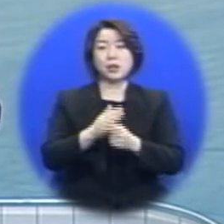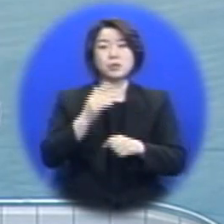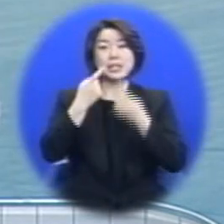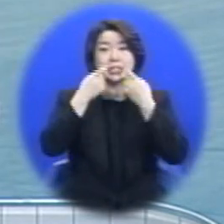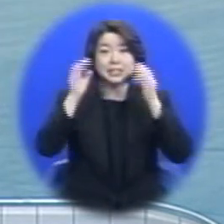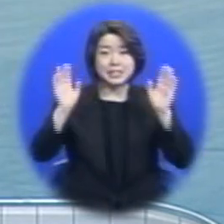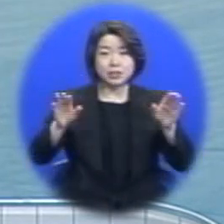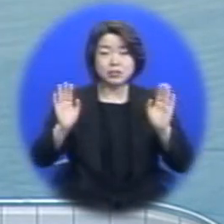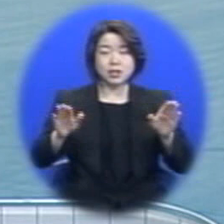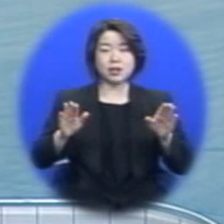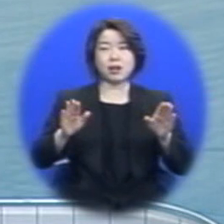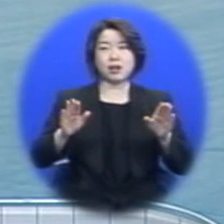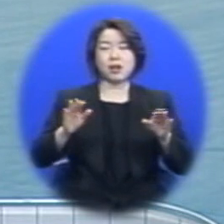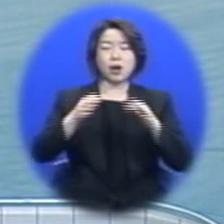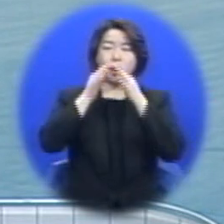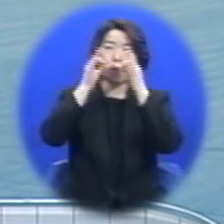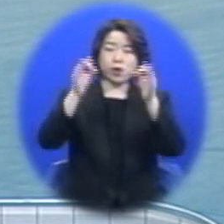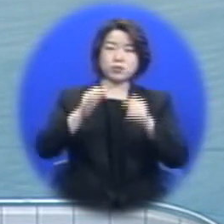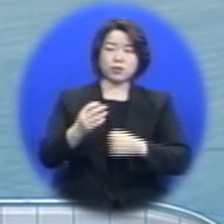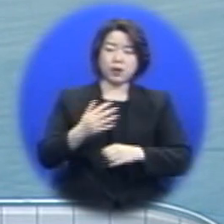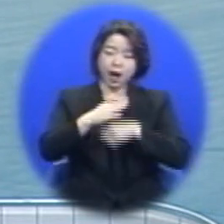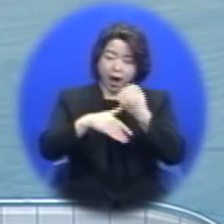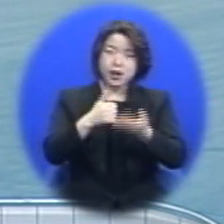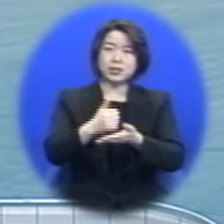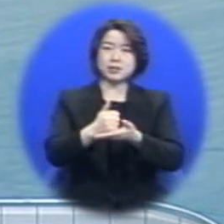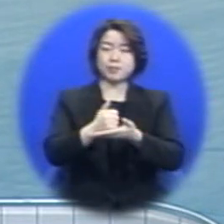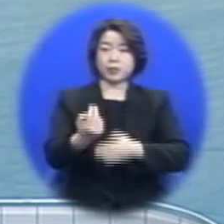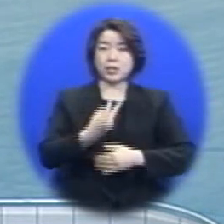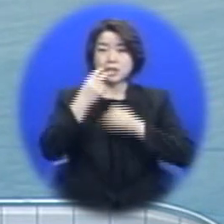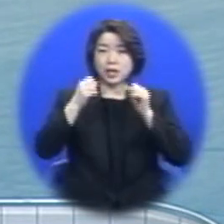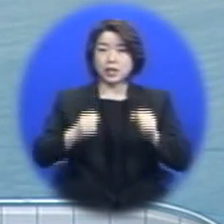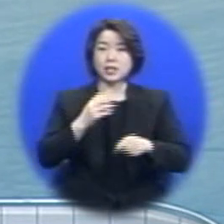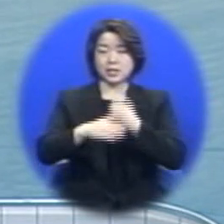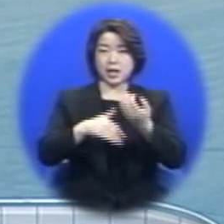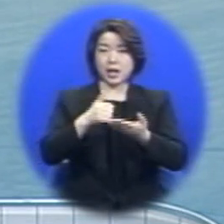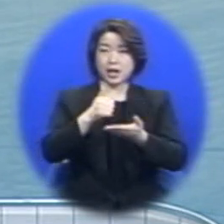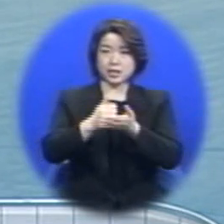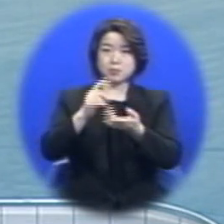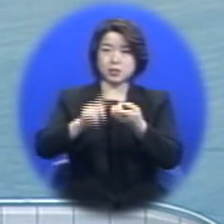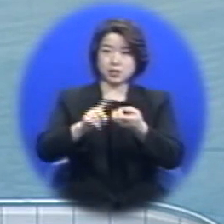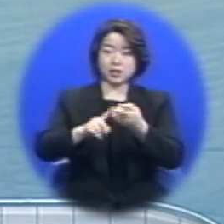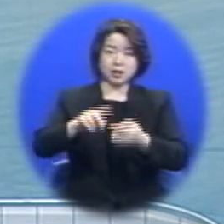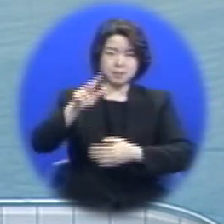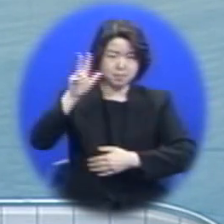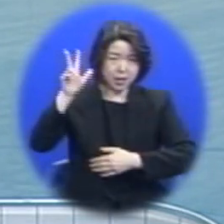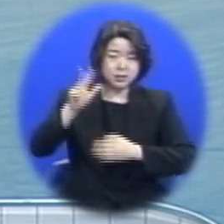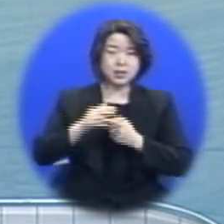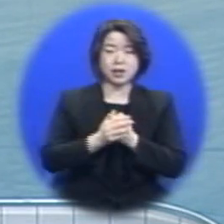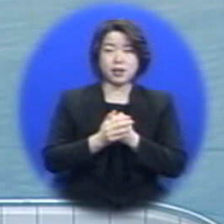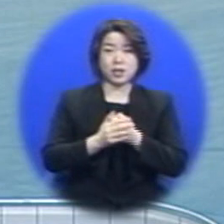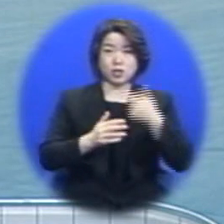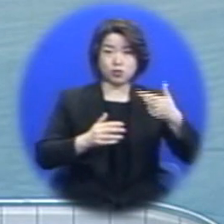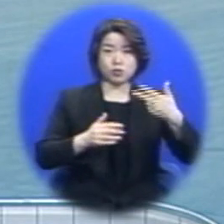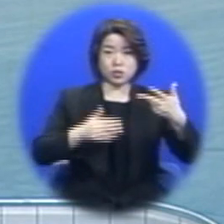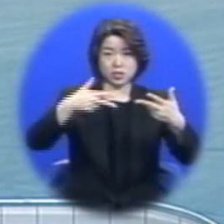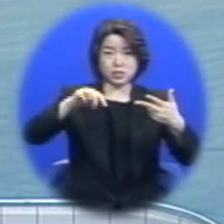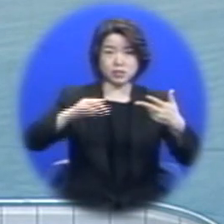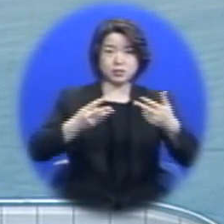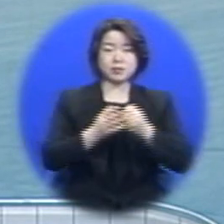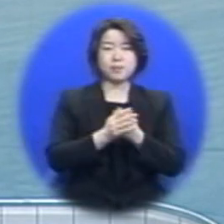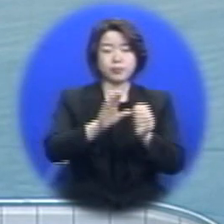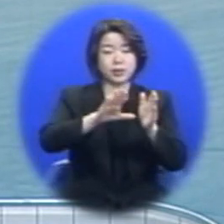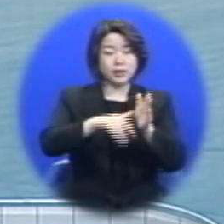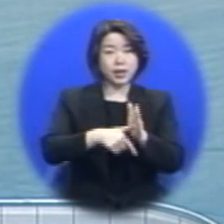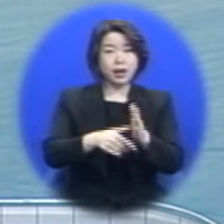하나님, 살아계신 하나님을 대하여 맹세코 6절, 7절에 이렇게 말합니다. 때가 얼마